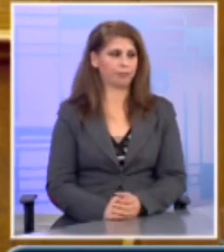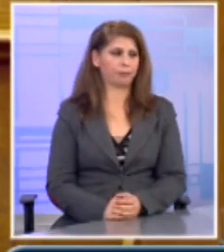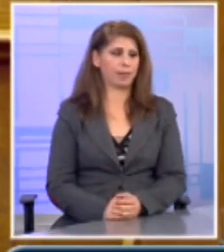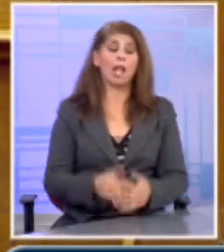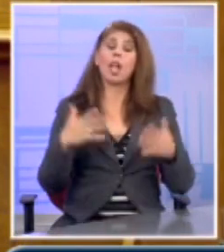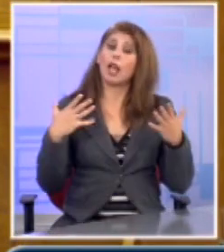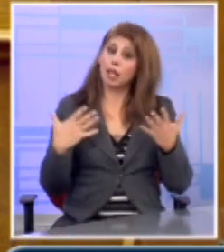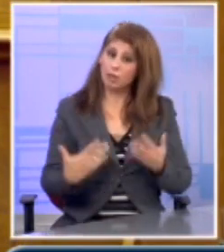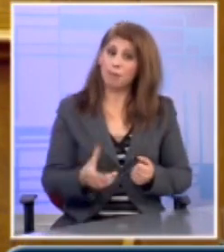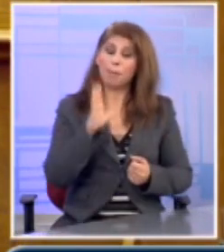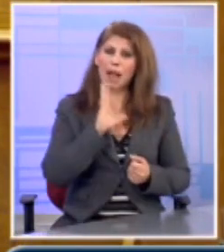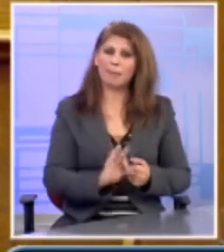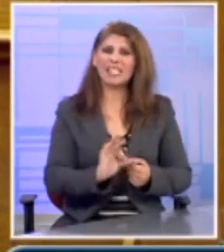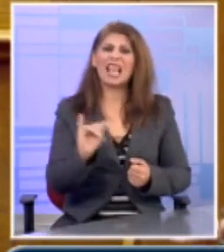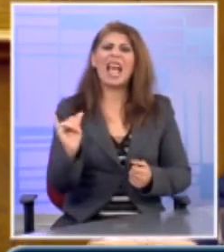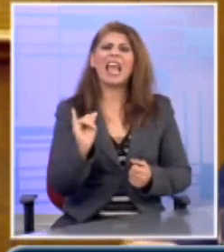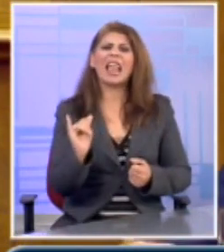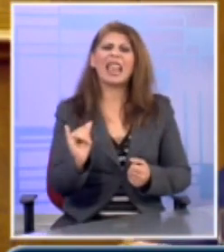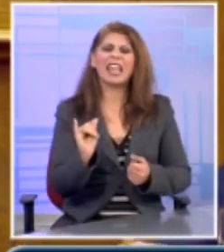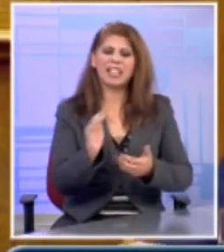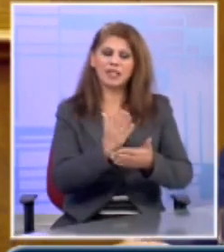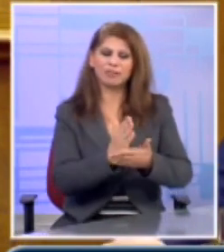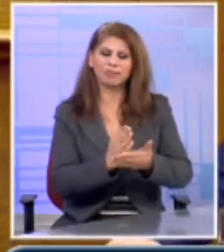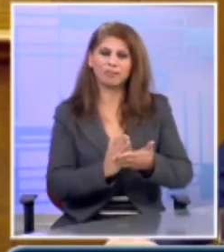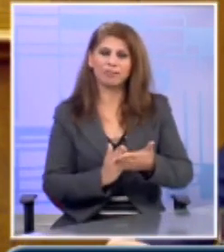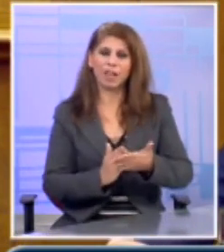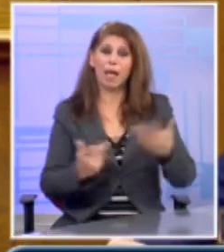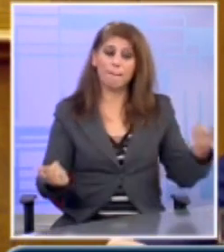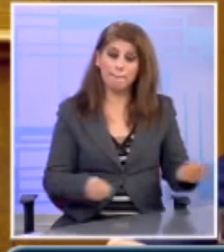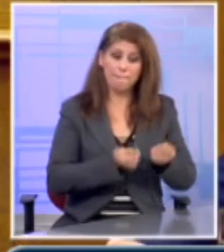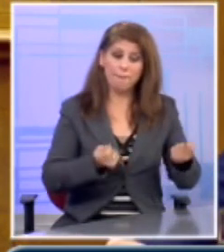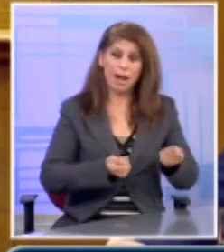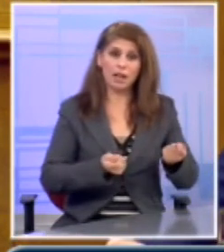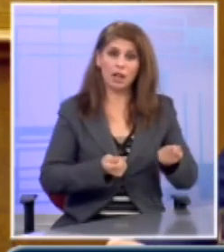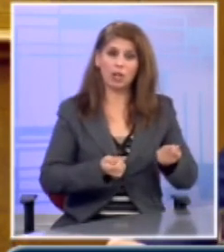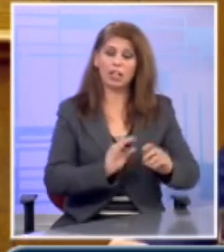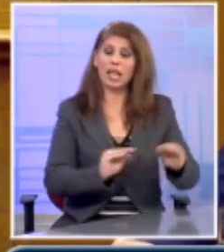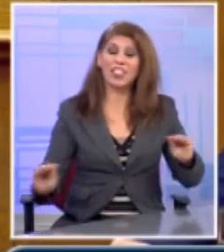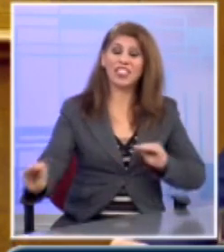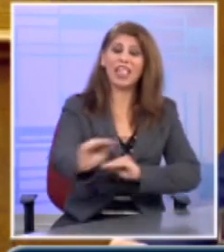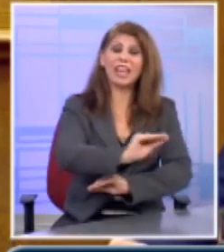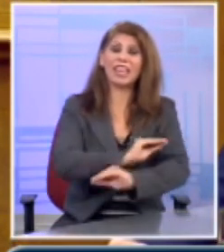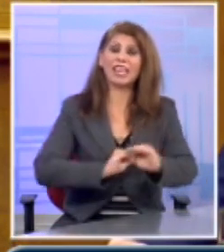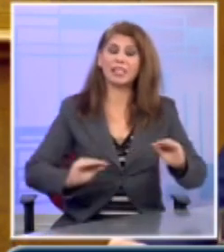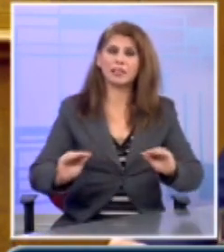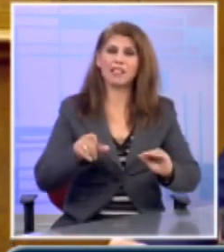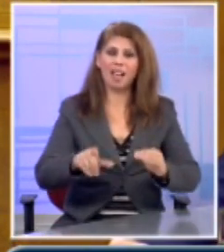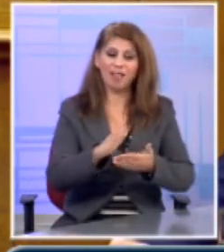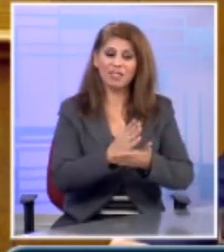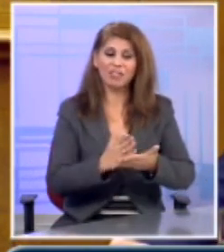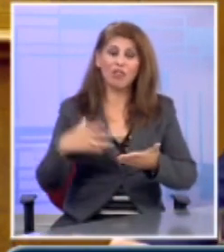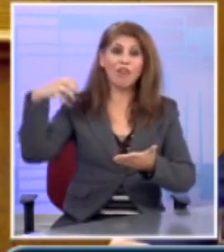Υπάρχει πράγματι γκρίζα ζώνη στην παραγωγή και διακίνηση αγροτικών προϊόντων. Αυτό δείχνουν τα στοιχεία. Και αυτή η ζώνη πρέπει να